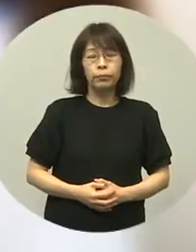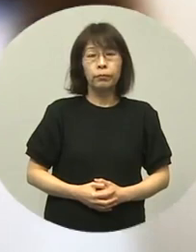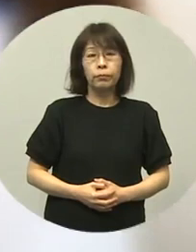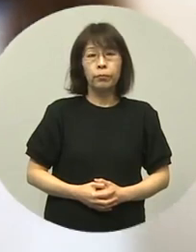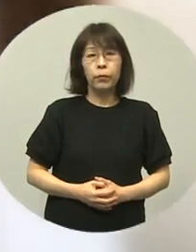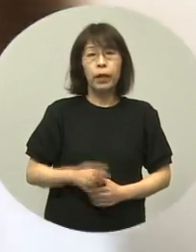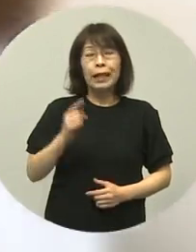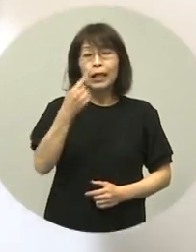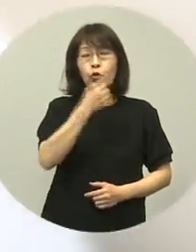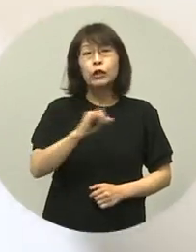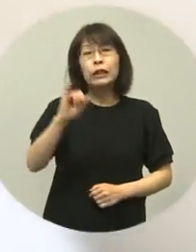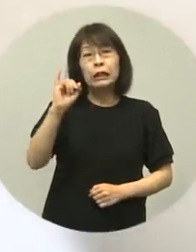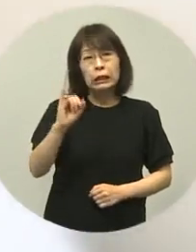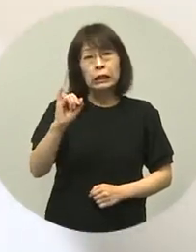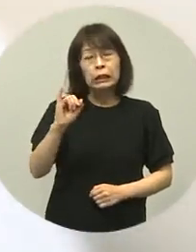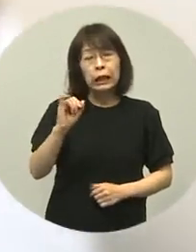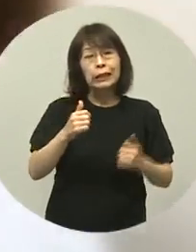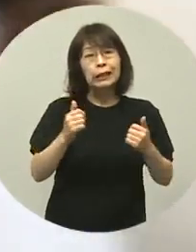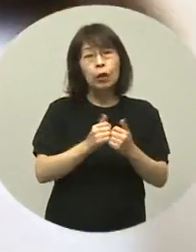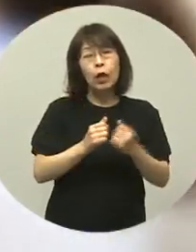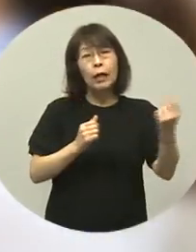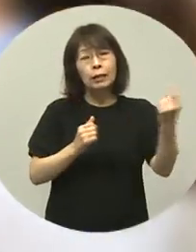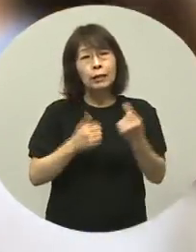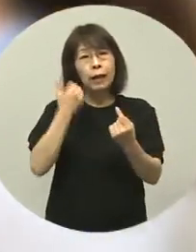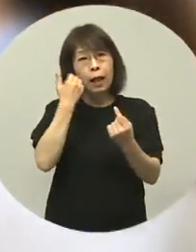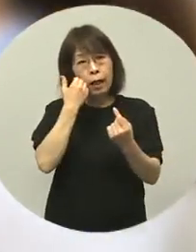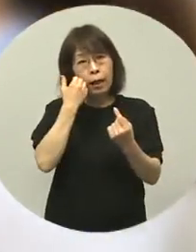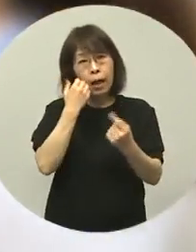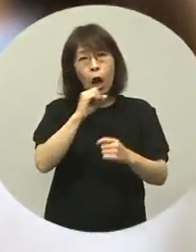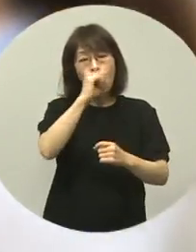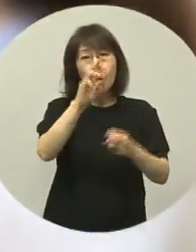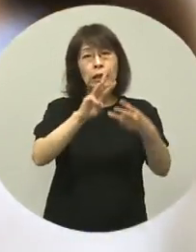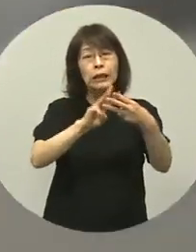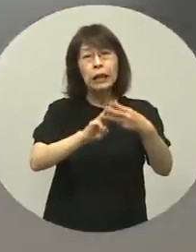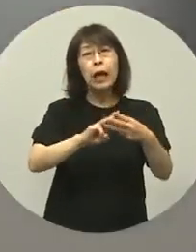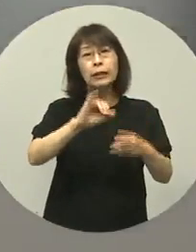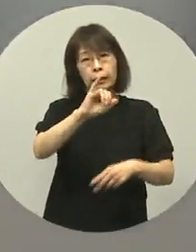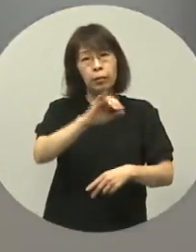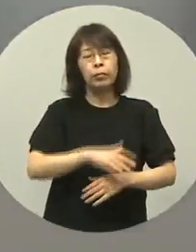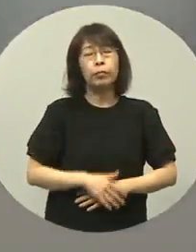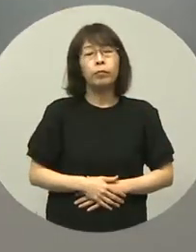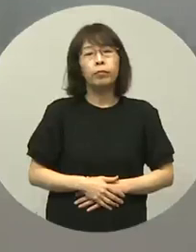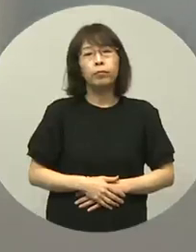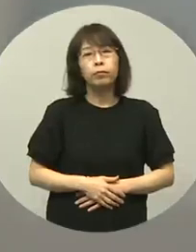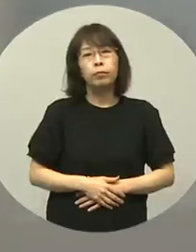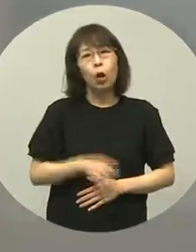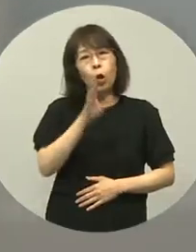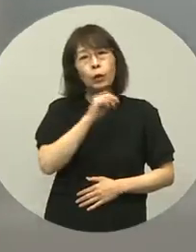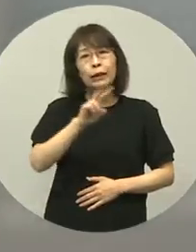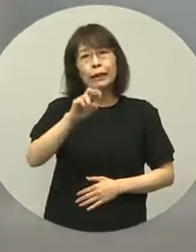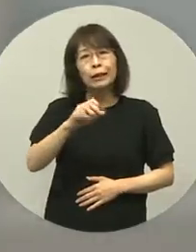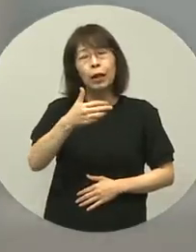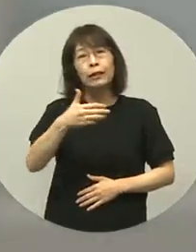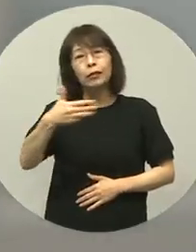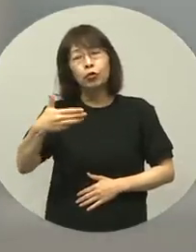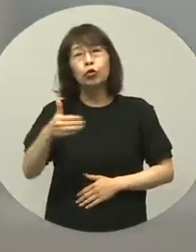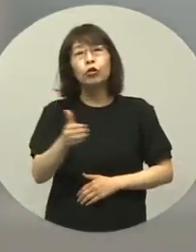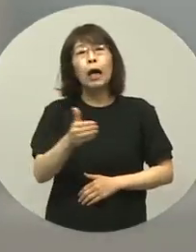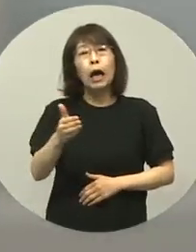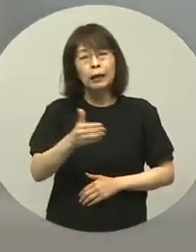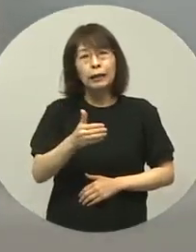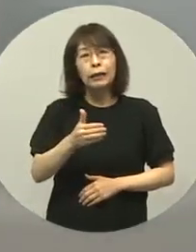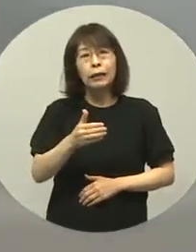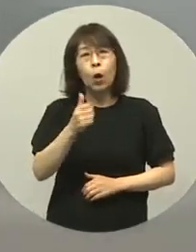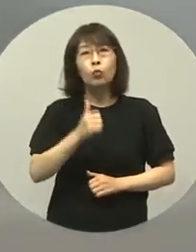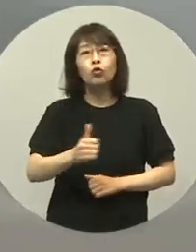樋口さんのもとに相談にやってきたのは吉田久子さん。20代後半の息子さんが7年前ぐらいから